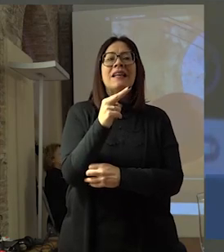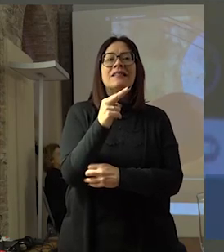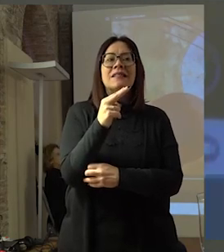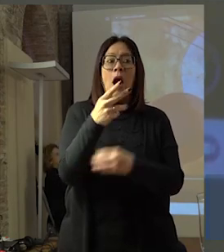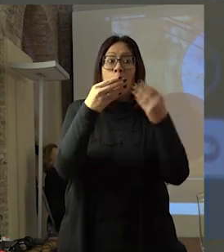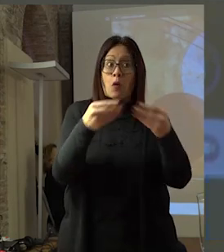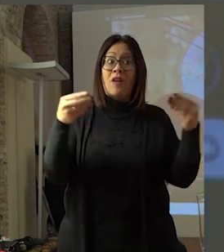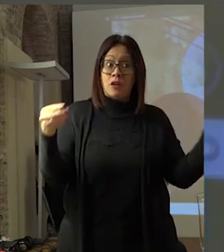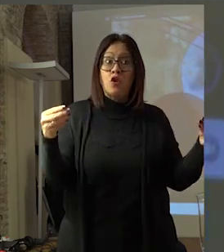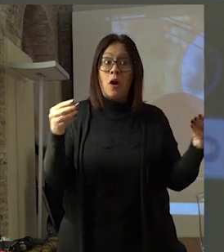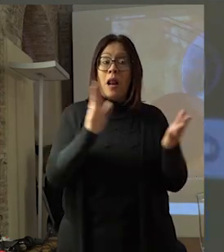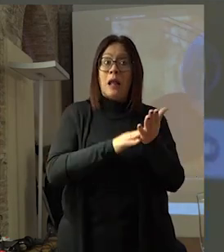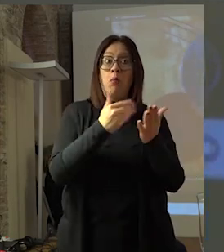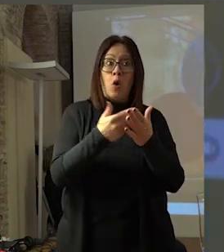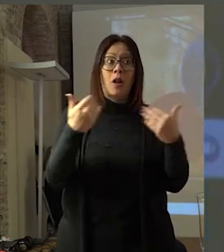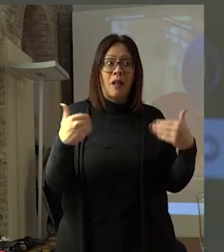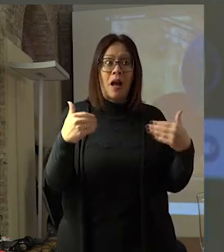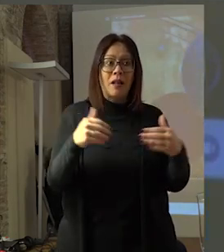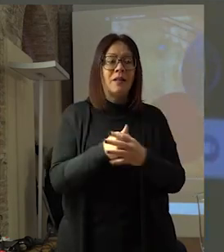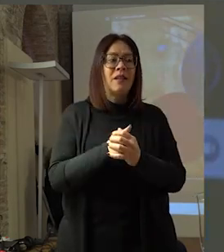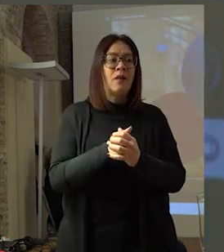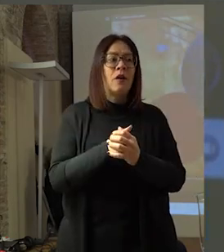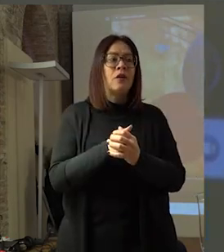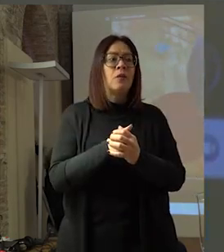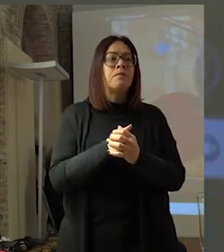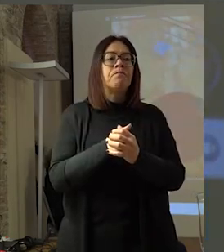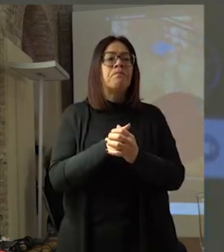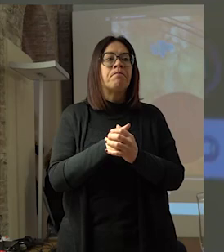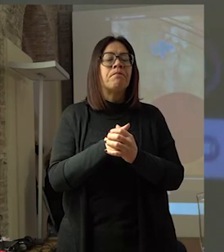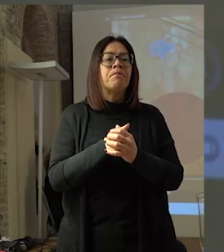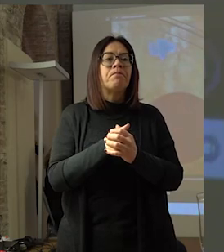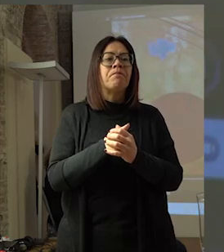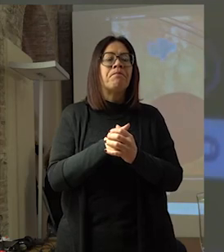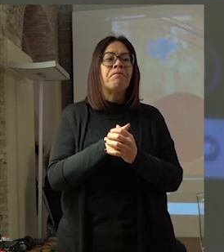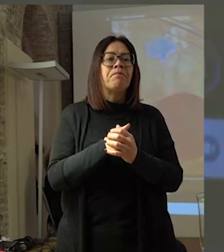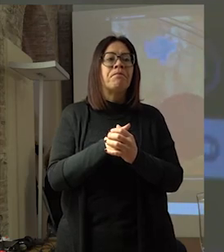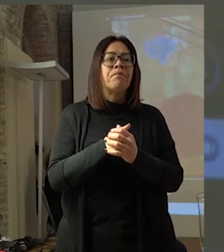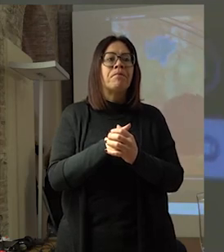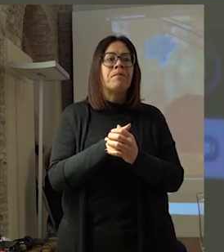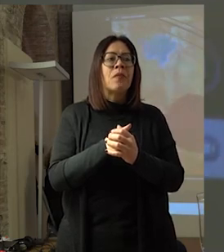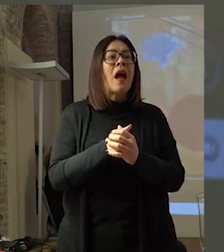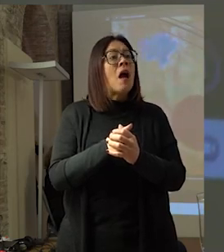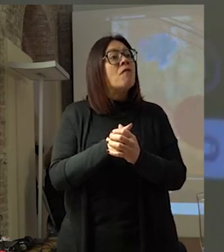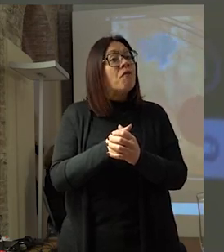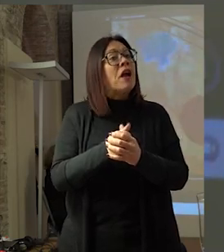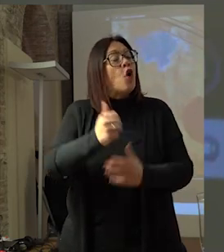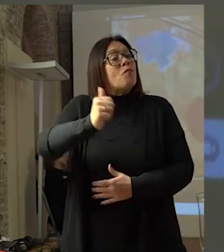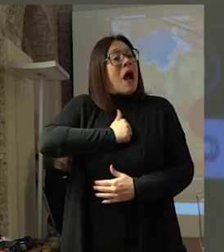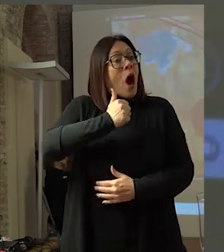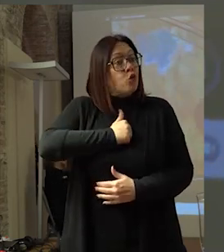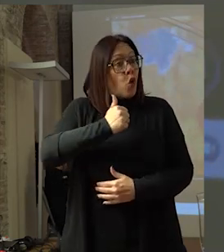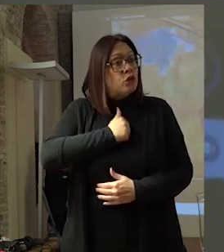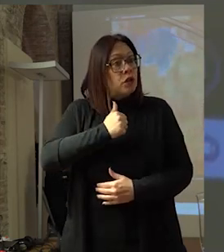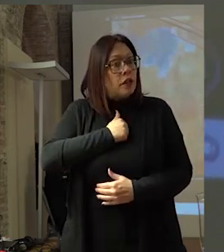professionale, perché ho cresciuto la mia autostima in me stesso e